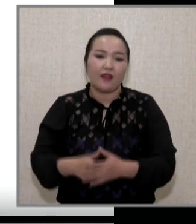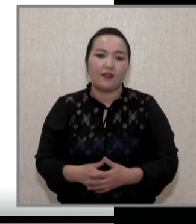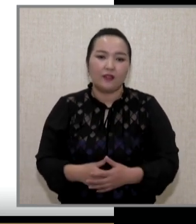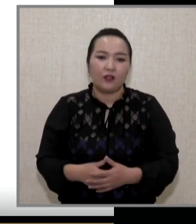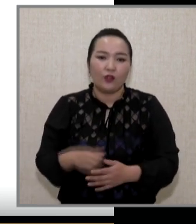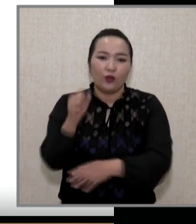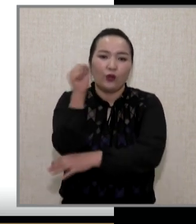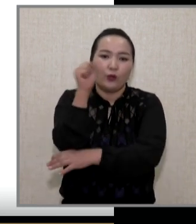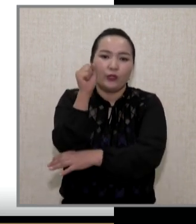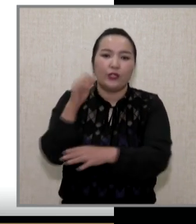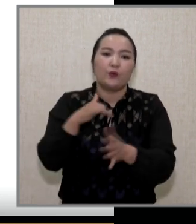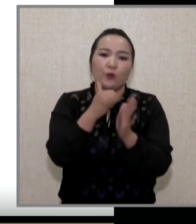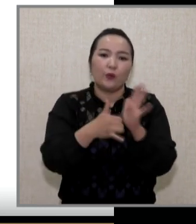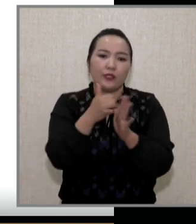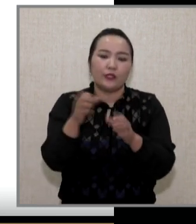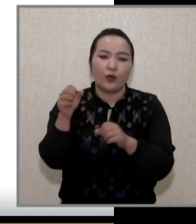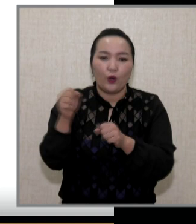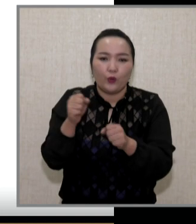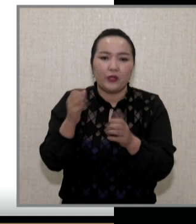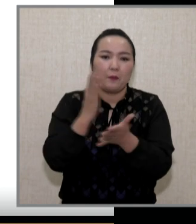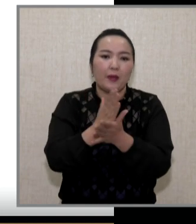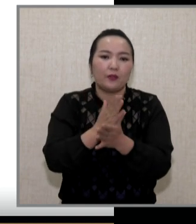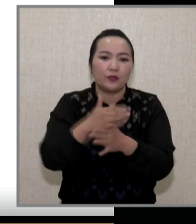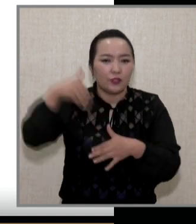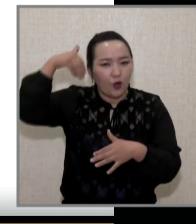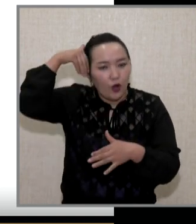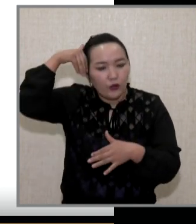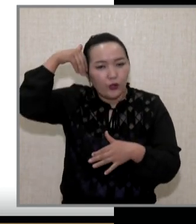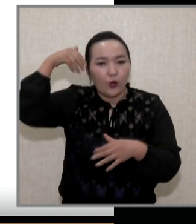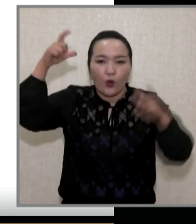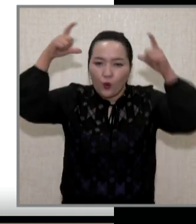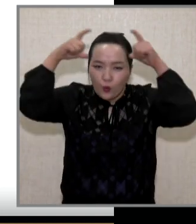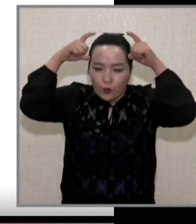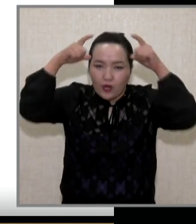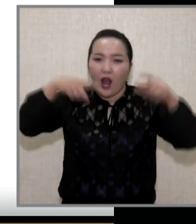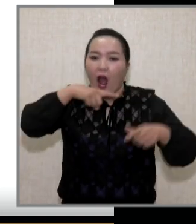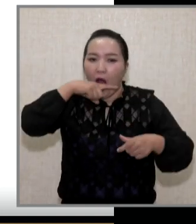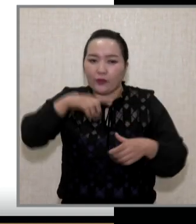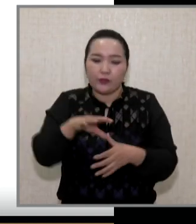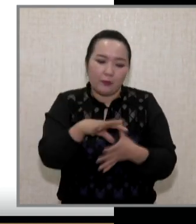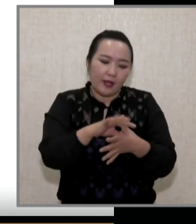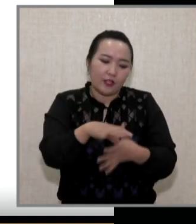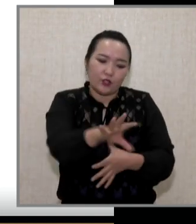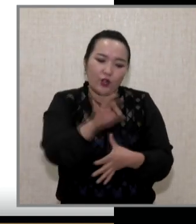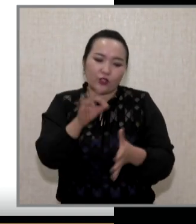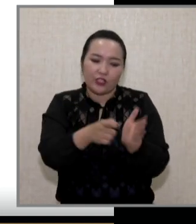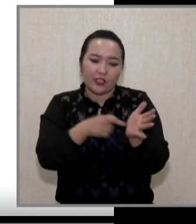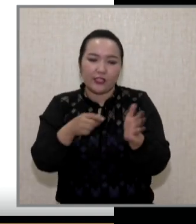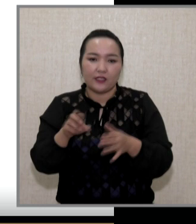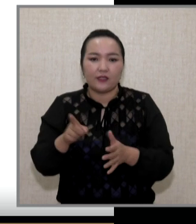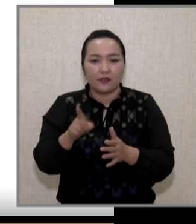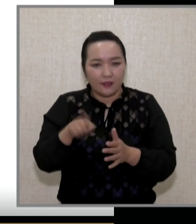хэрэгтэй. За өвлийн үйлрэлд бол хүүтэн байдаг, хүүхдүүд маань мэдж байгаа. Тийм учраас бүлээн чанартай бахнуудыг сонгоо хэрэглэх хэрэгтэй. За дараа